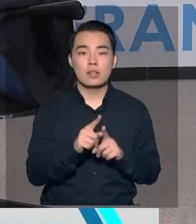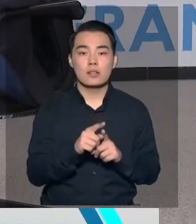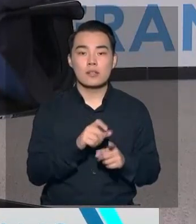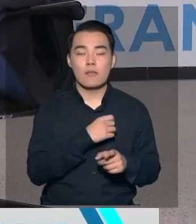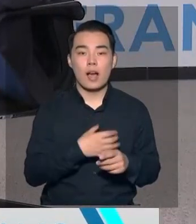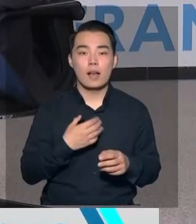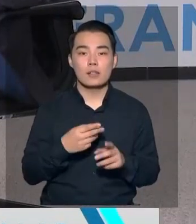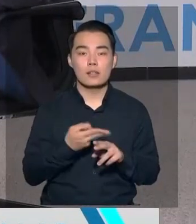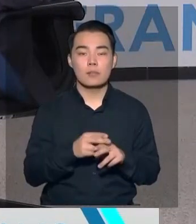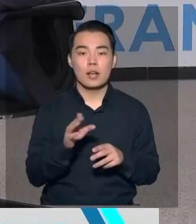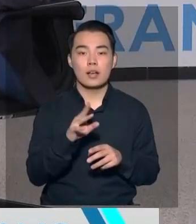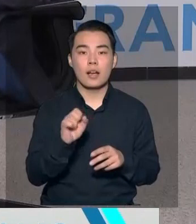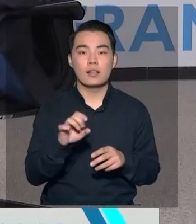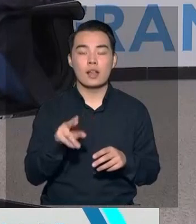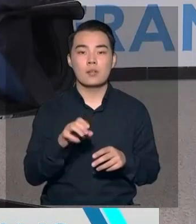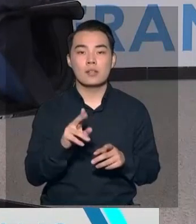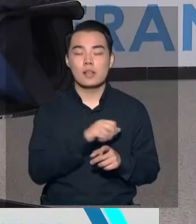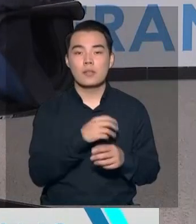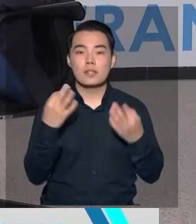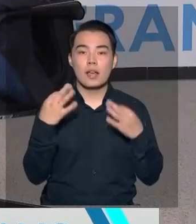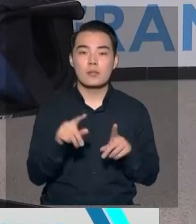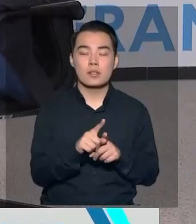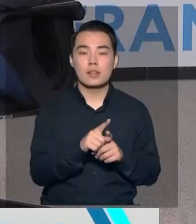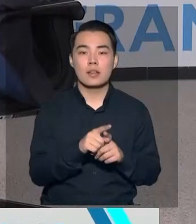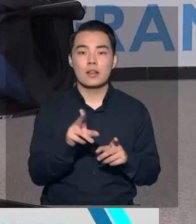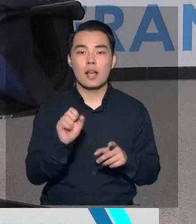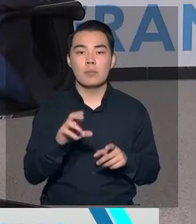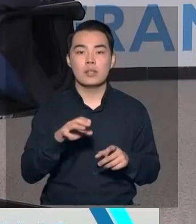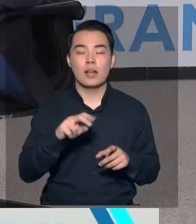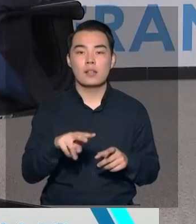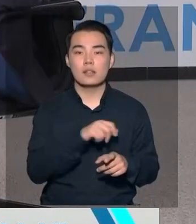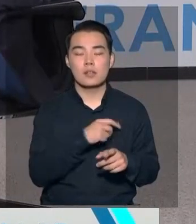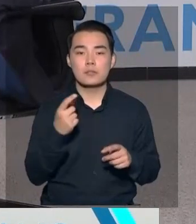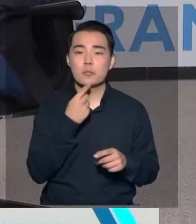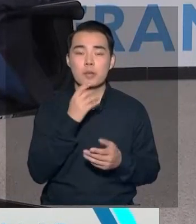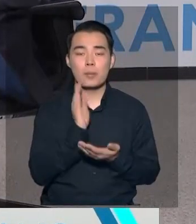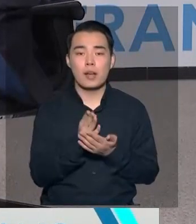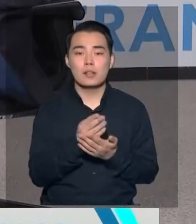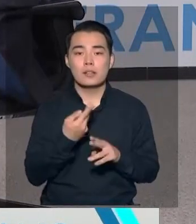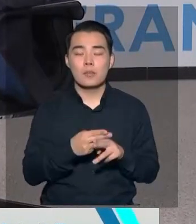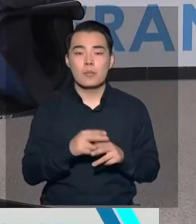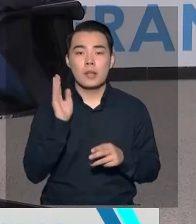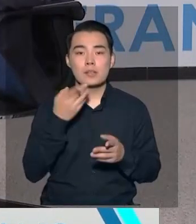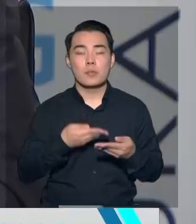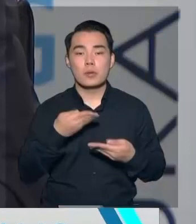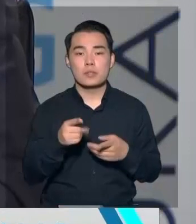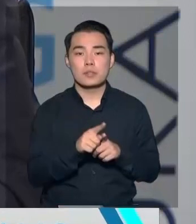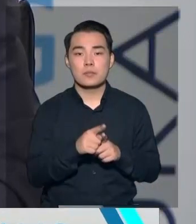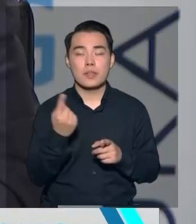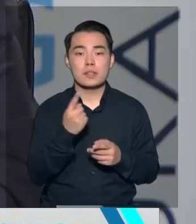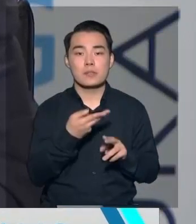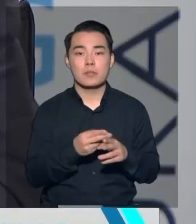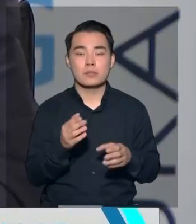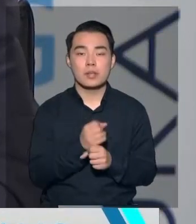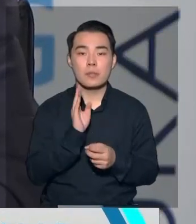танымалдылық, ол асқан танымалдылық немесе саяси капитал деп айтудың өзі қиын. Ол тек қана бір алғышартының бірі ғана шығар.